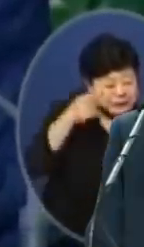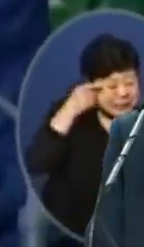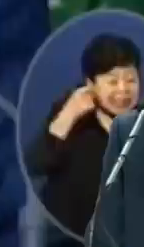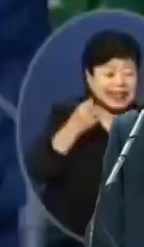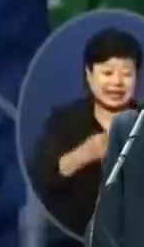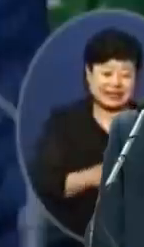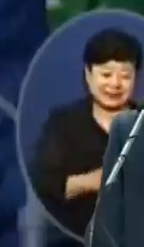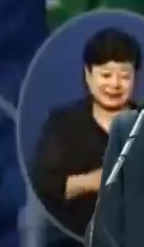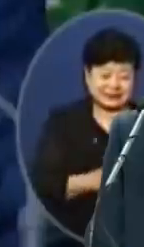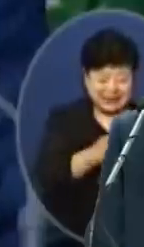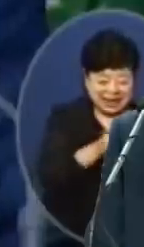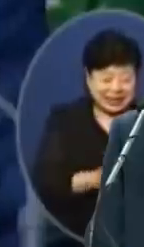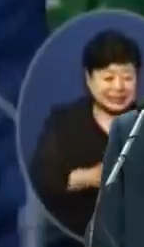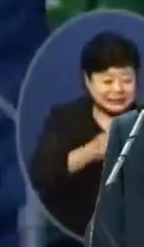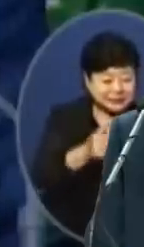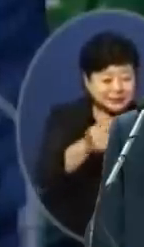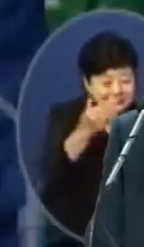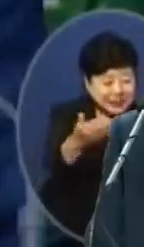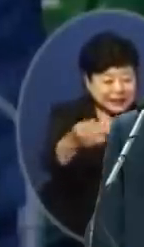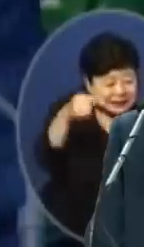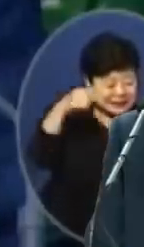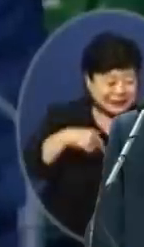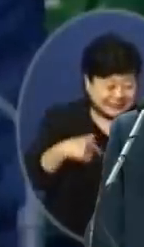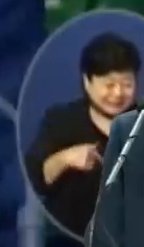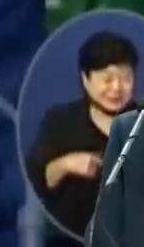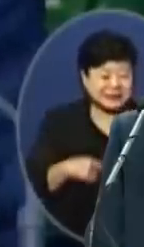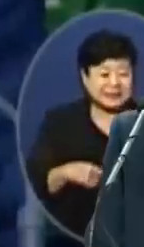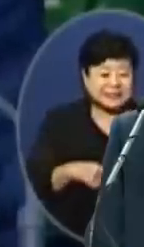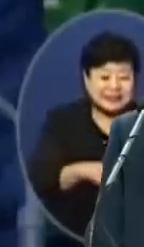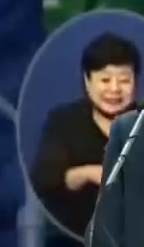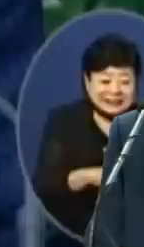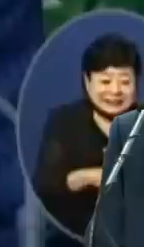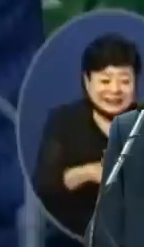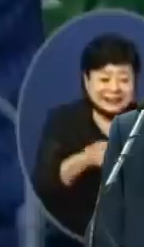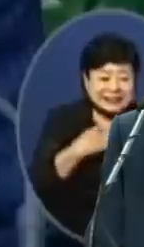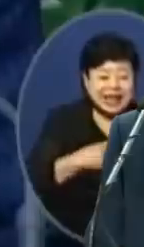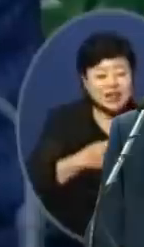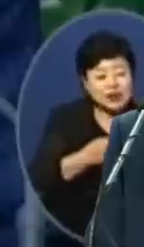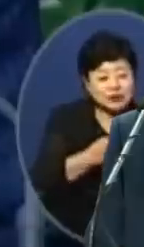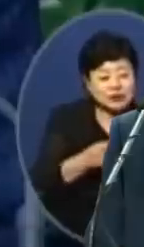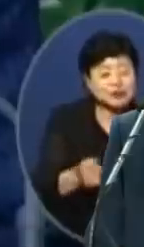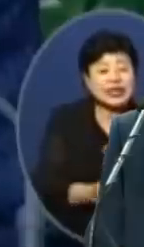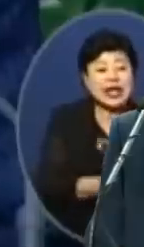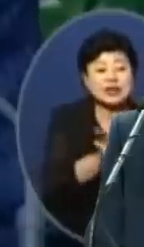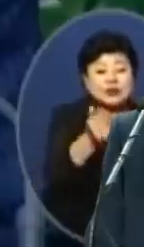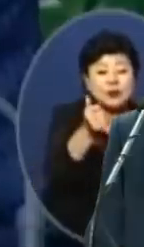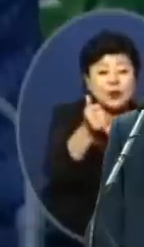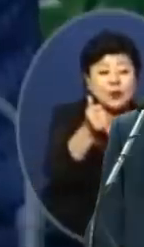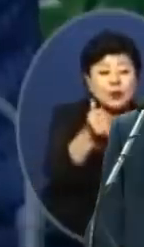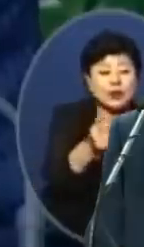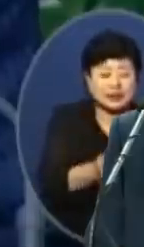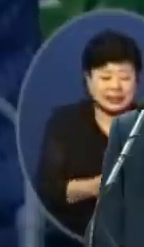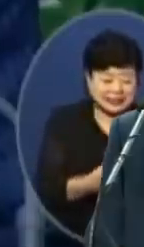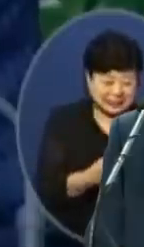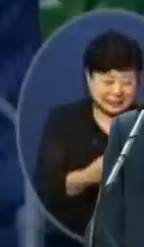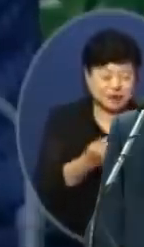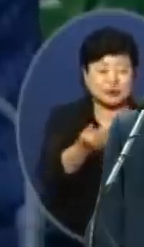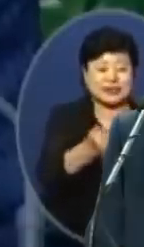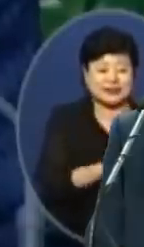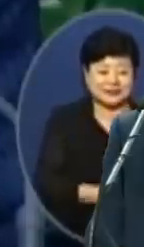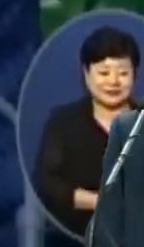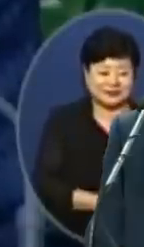되는 것입니다. 하나님은 당신의 기쁘신 뜻을 우리에게 알리는데 소원을 일으켜서 알리는